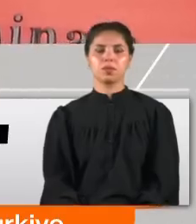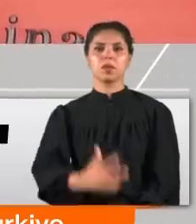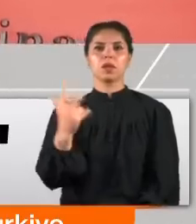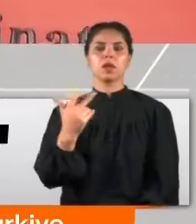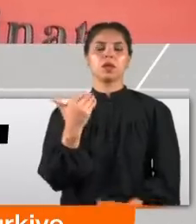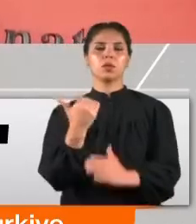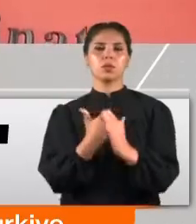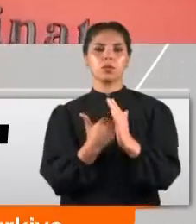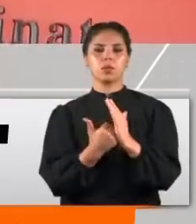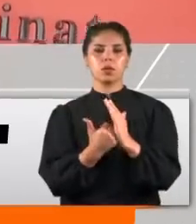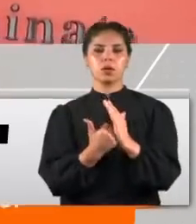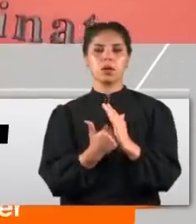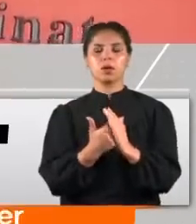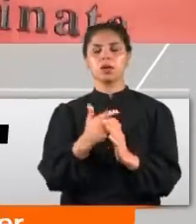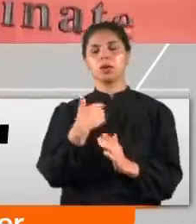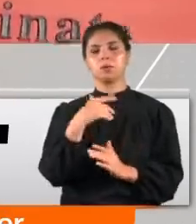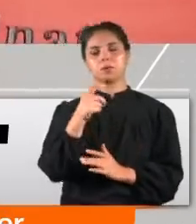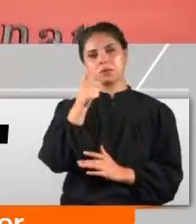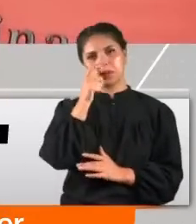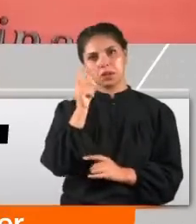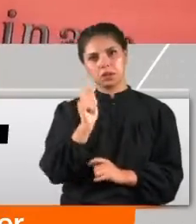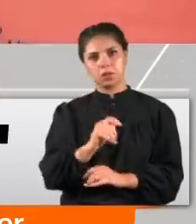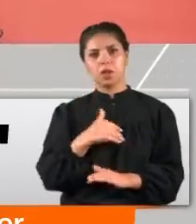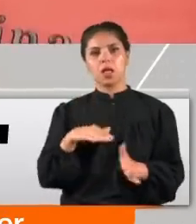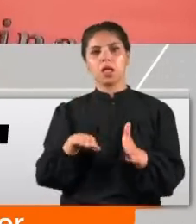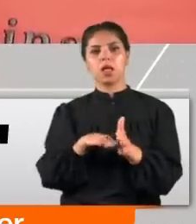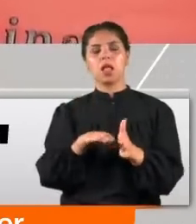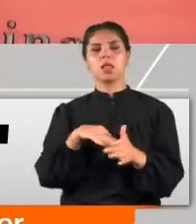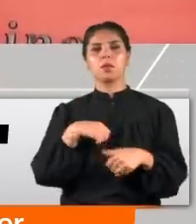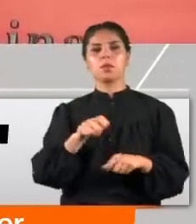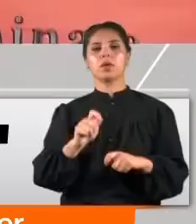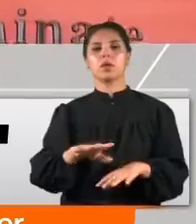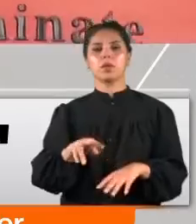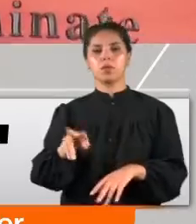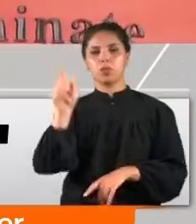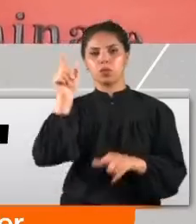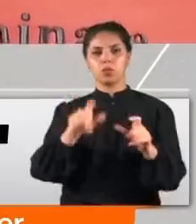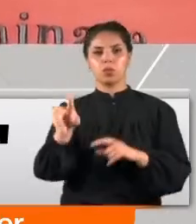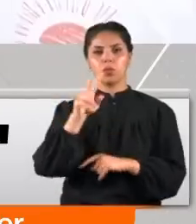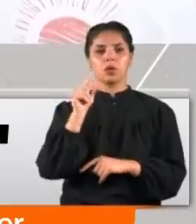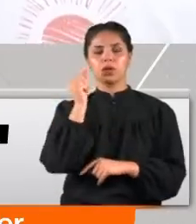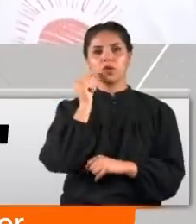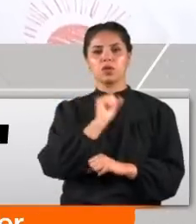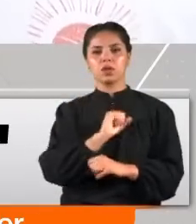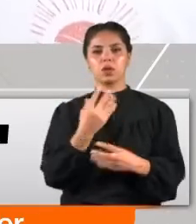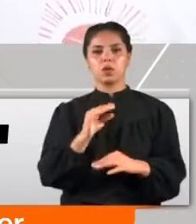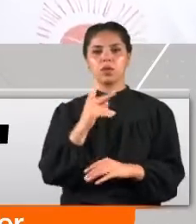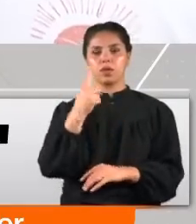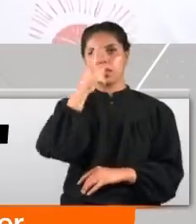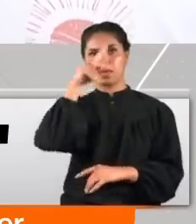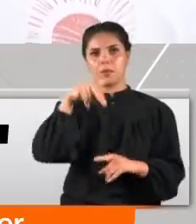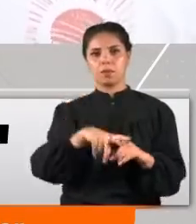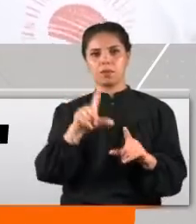kurallarına riayet ediyorum. Kaldırımda kullanmıyorum. Yayalar daha çok fazla, kazaya sebebiyet vermek istemiyorum. Normalde tek binilmesi